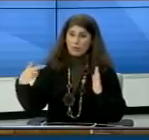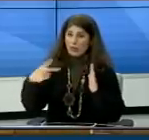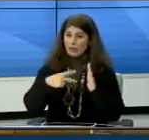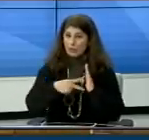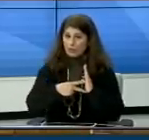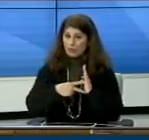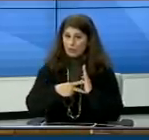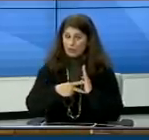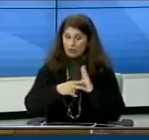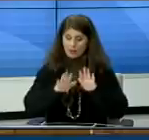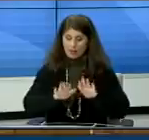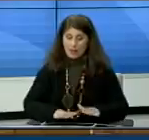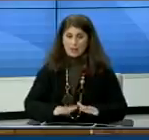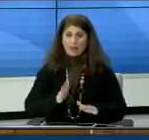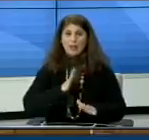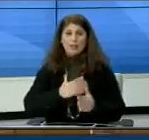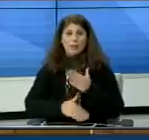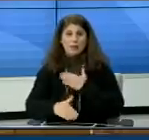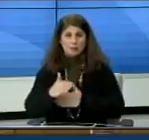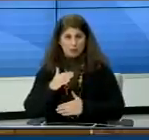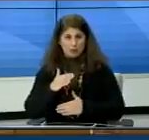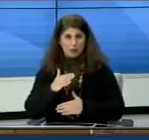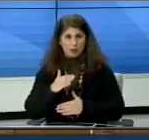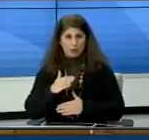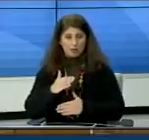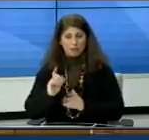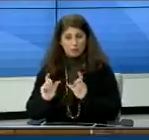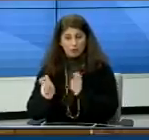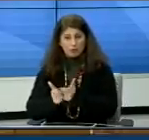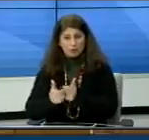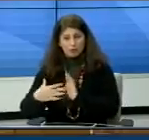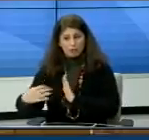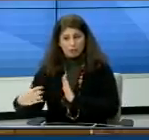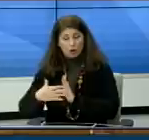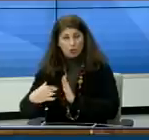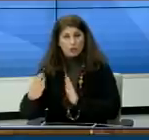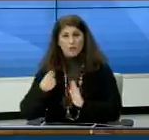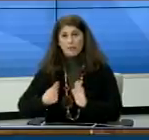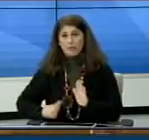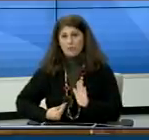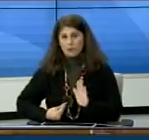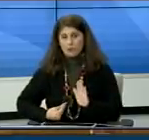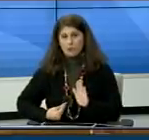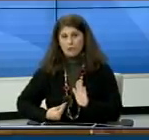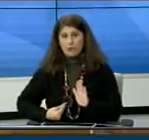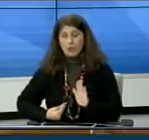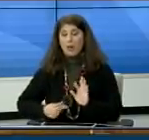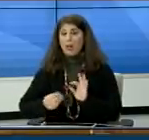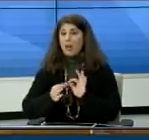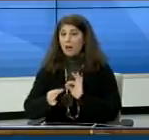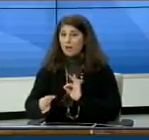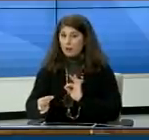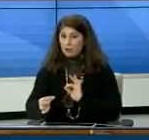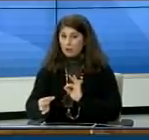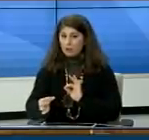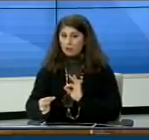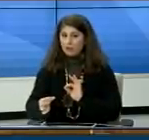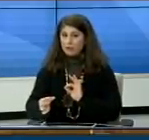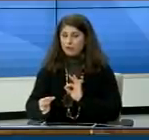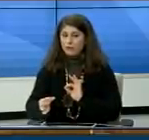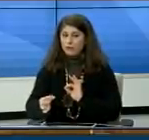2.000 άνεργοι αμαία και συγγενείς τους έχουν ήδη προσληφθεί στο δημόσιο. Η εφαρμογή της